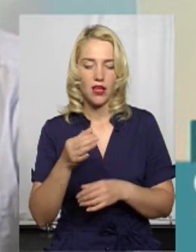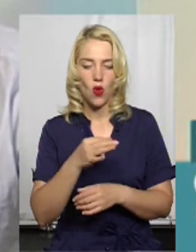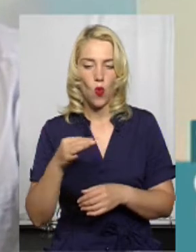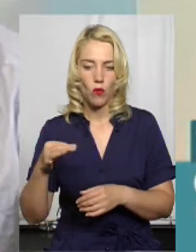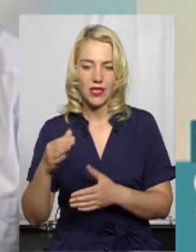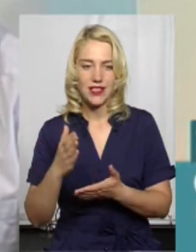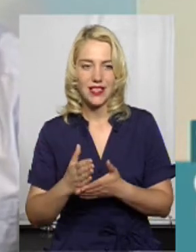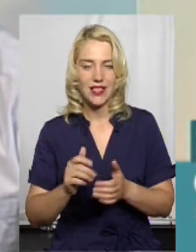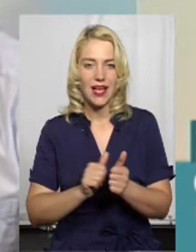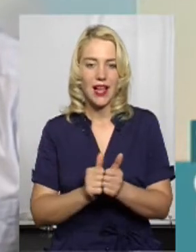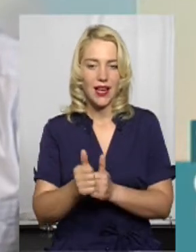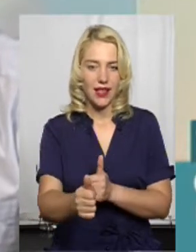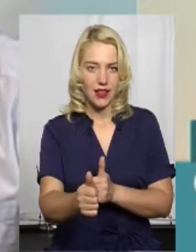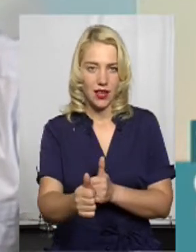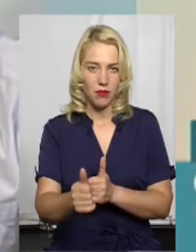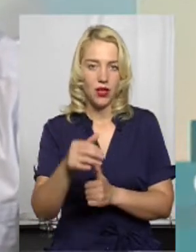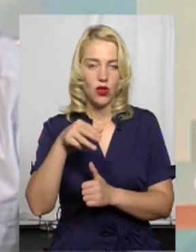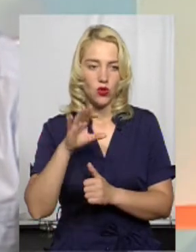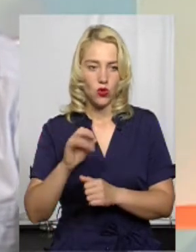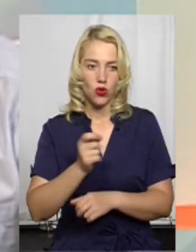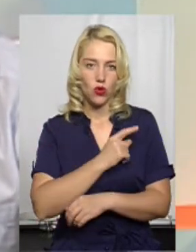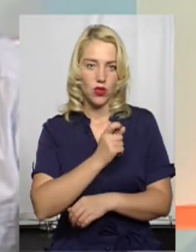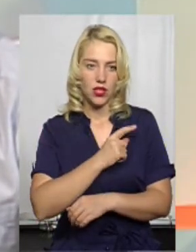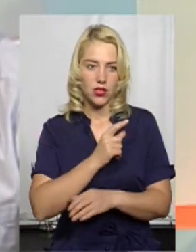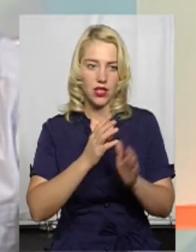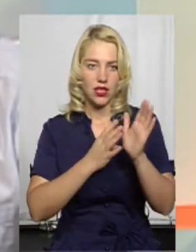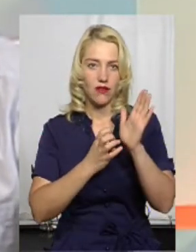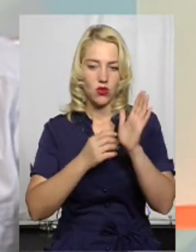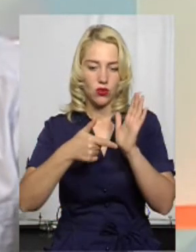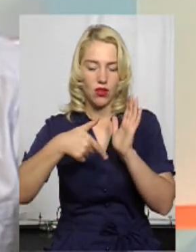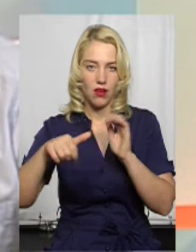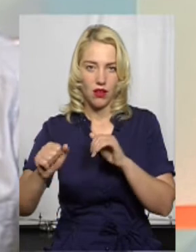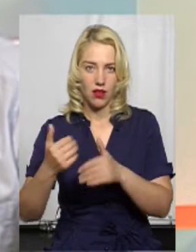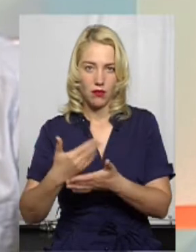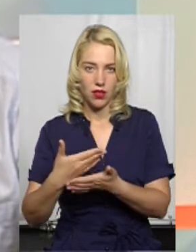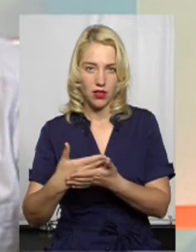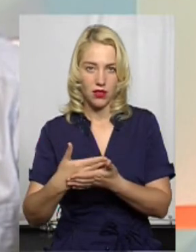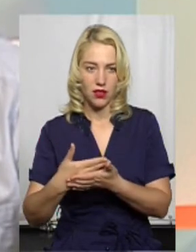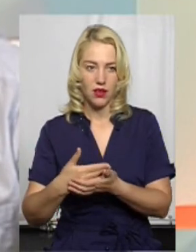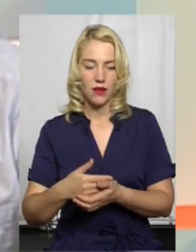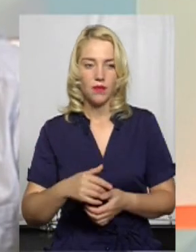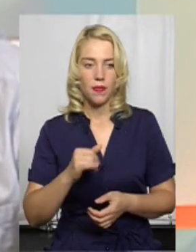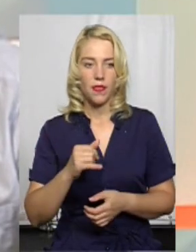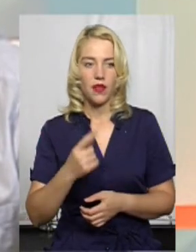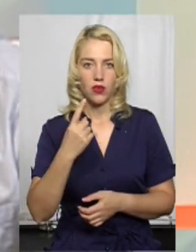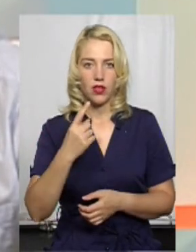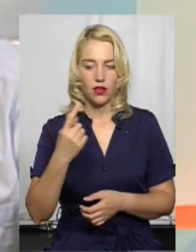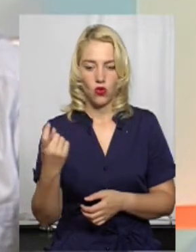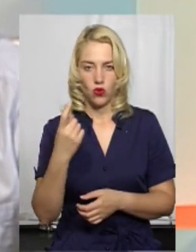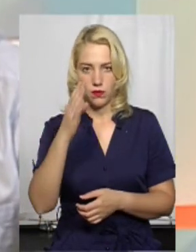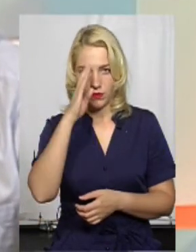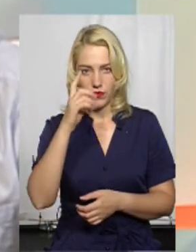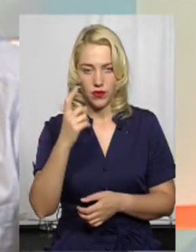є лідерами, то в Одесі 900 гектарів, там, наприклад, в руках одного